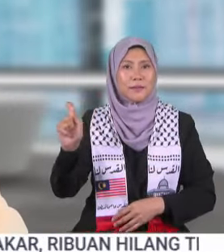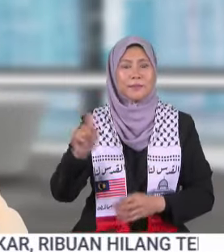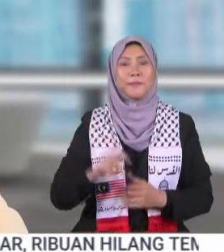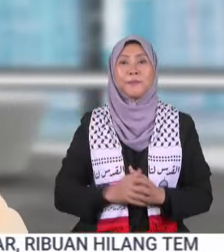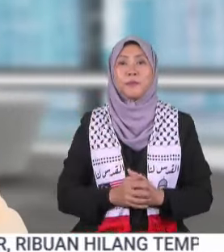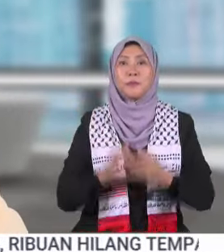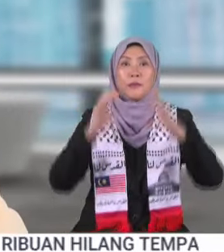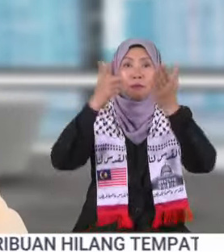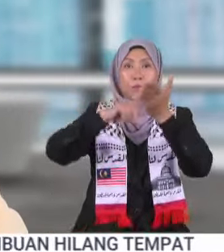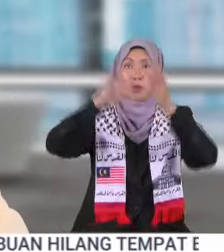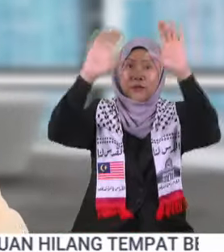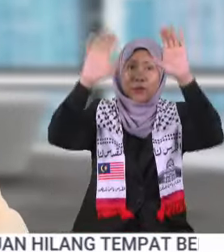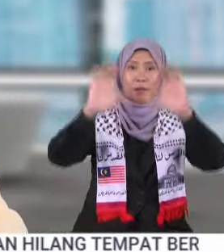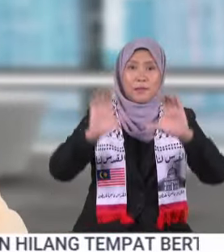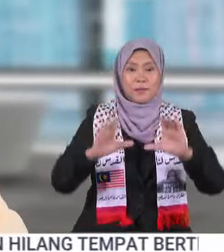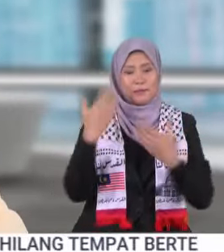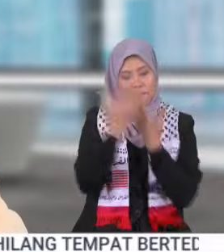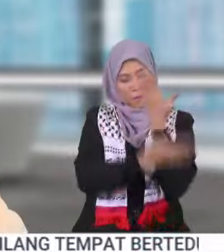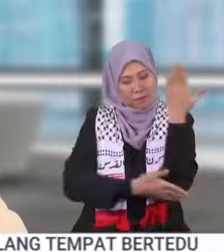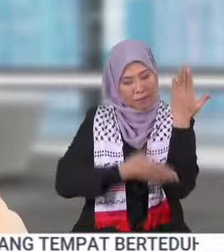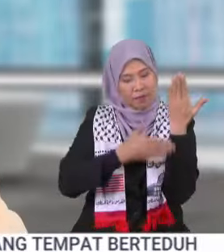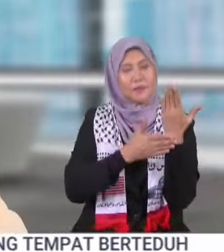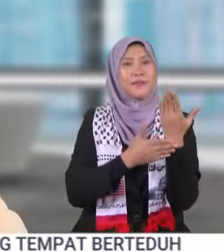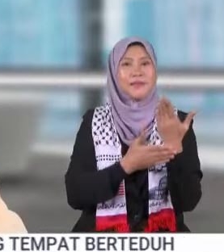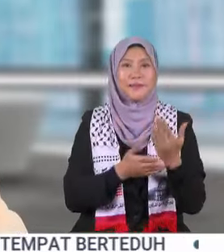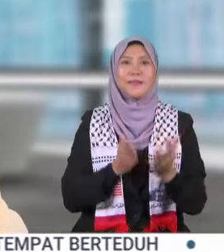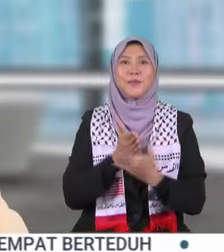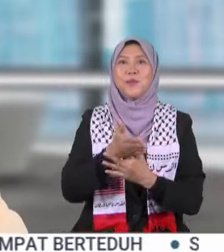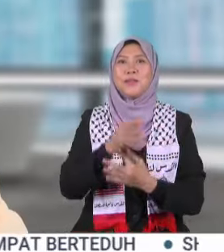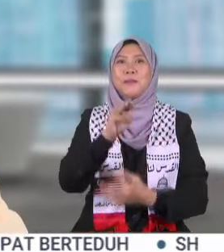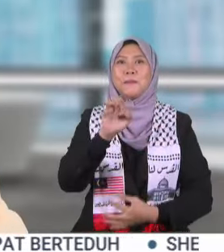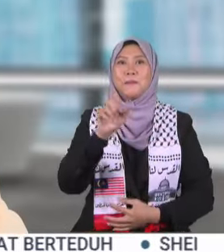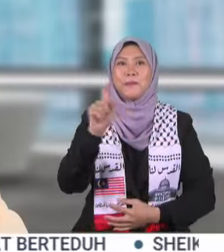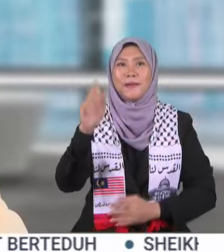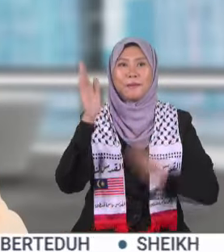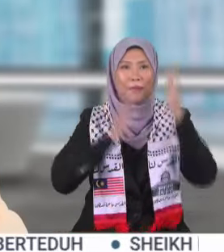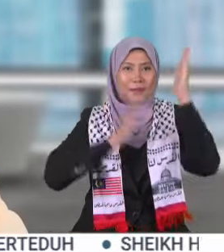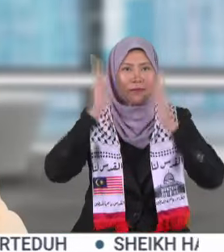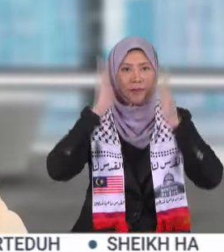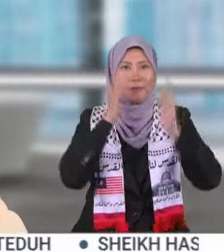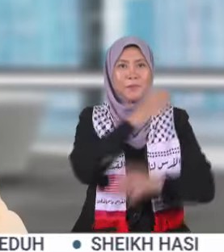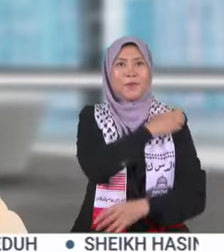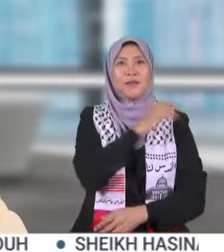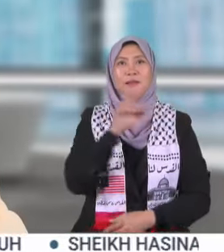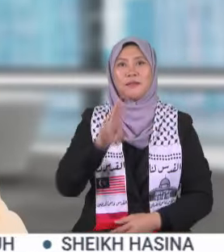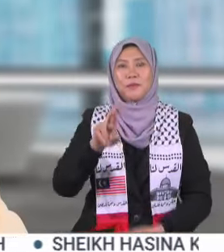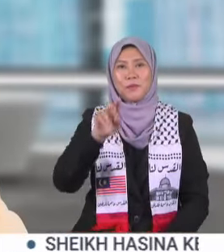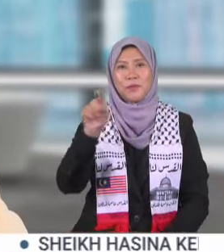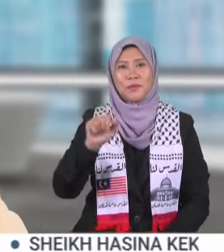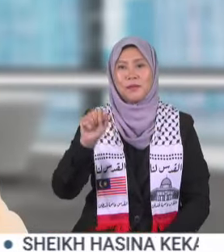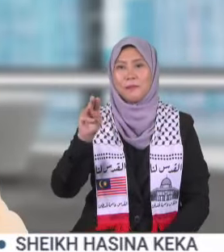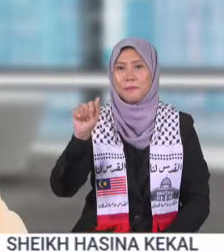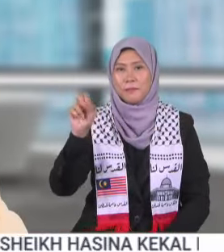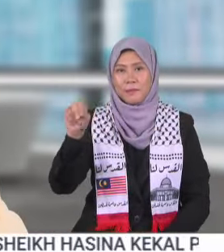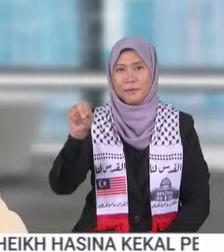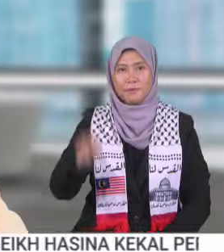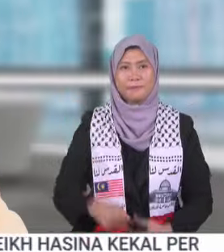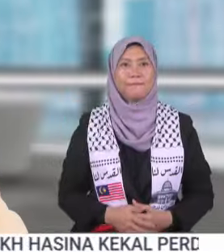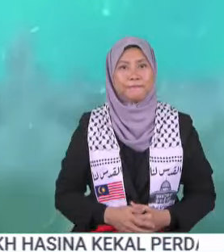untuk perkembangan cuaca semasa seluruh negara pula kita langsung ke map Malaysia bersama pegawainya rzamin pilus